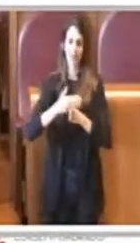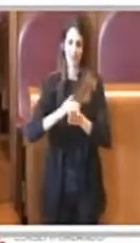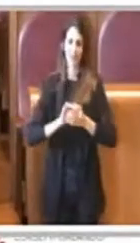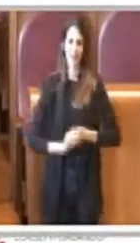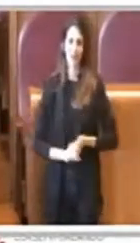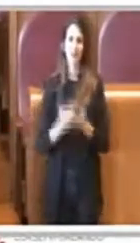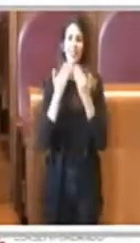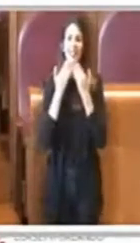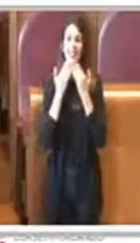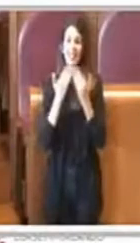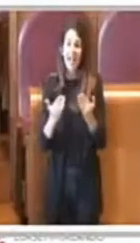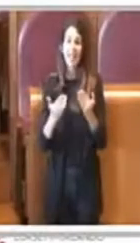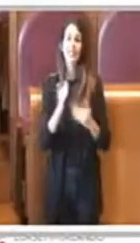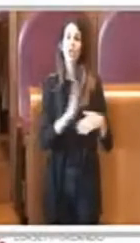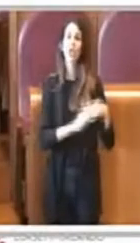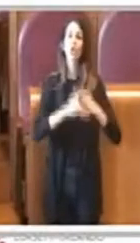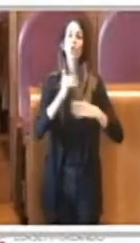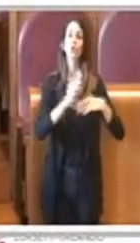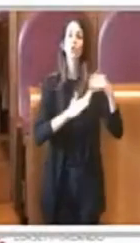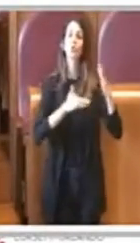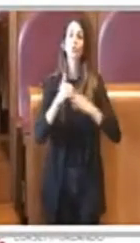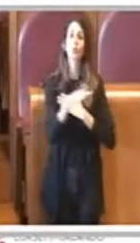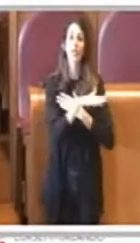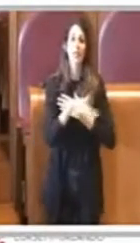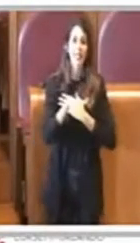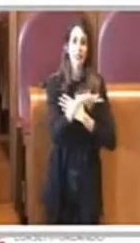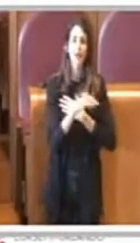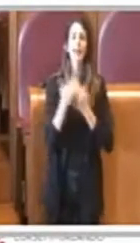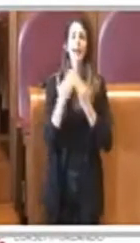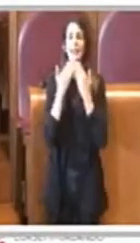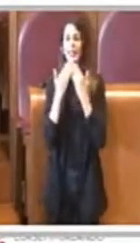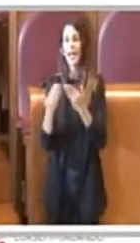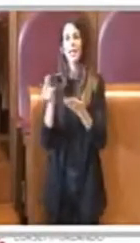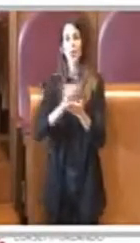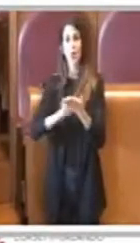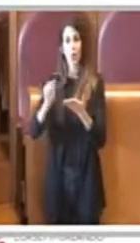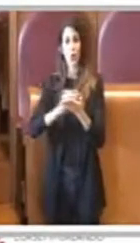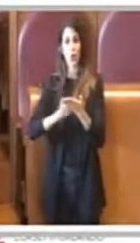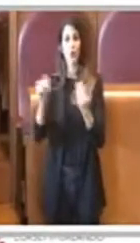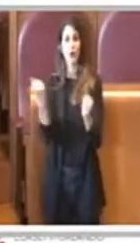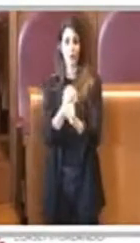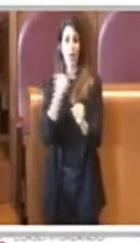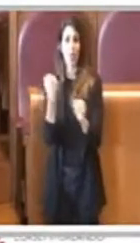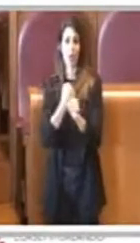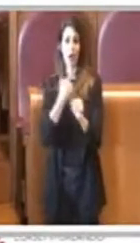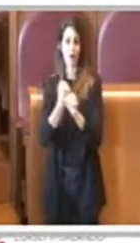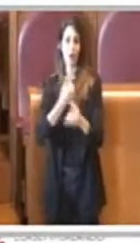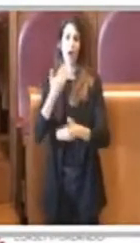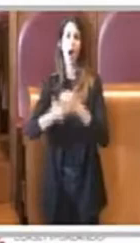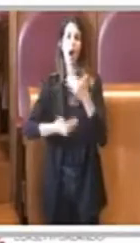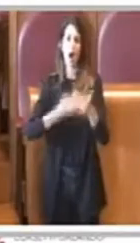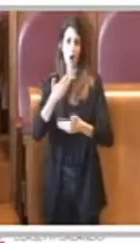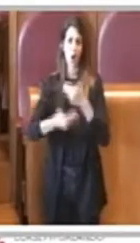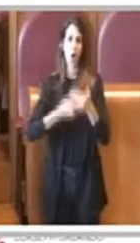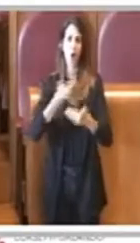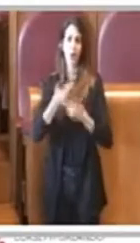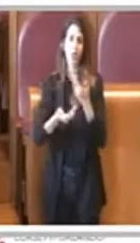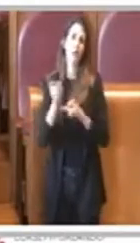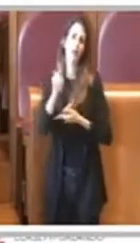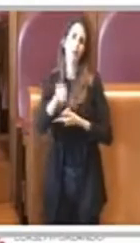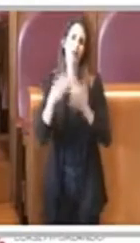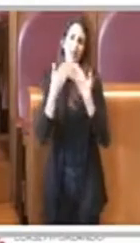strutture territoriali, gli uffici che hanno lavorato a questo atto e stanno portando ad approvarlo in tempi